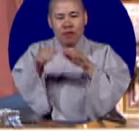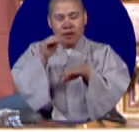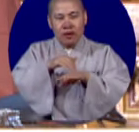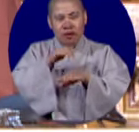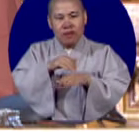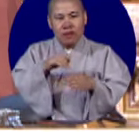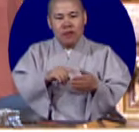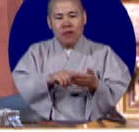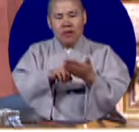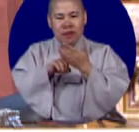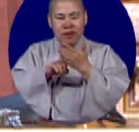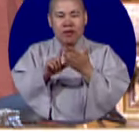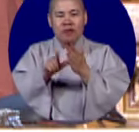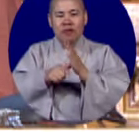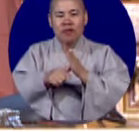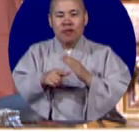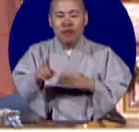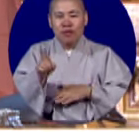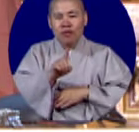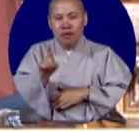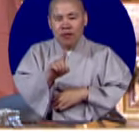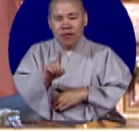때 어떻게 나타나느냐?